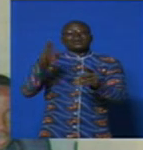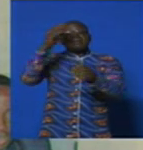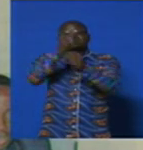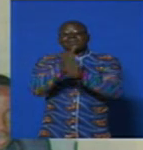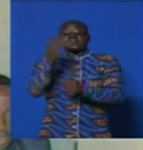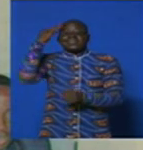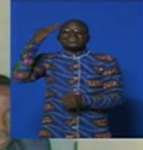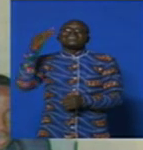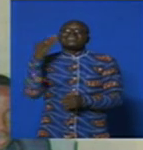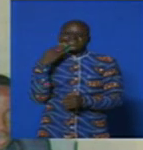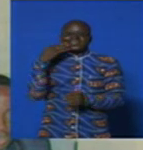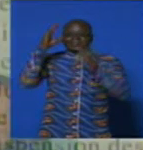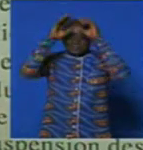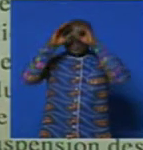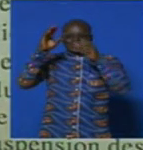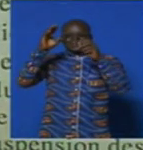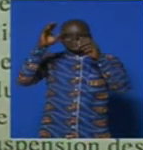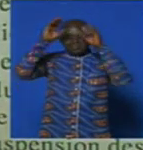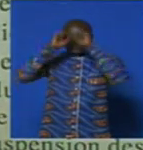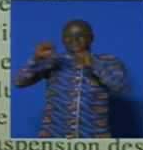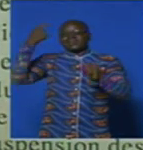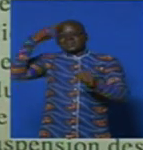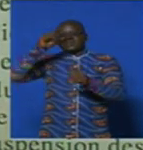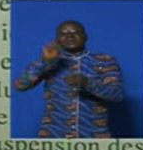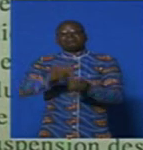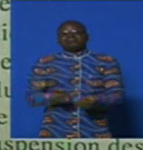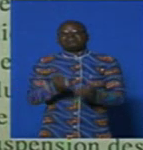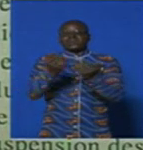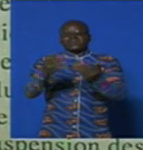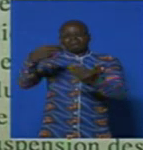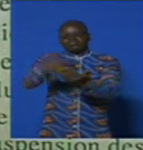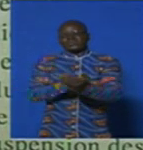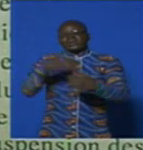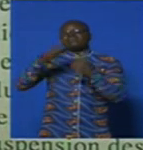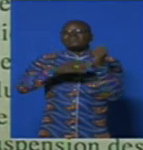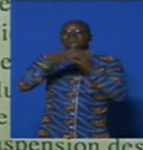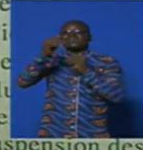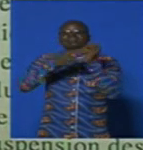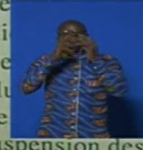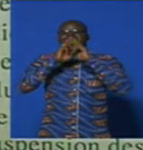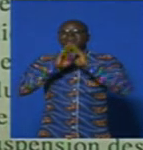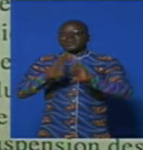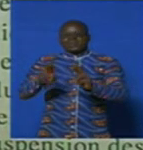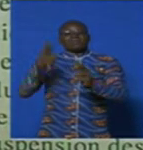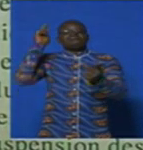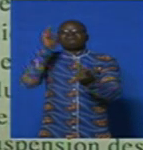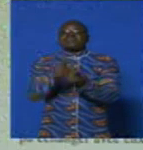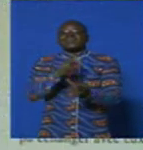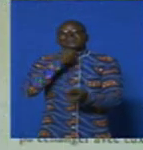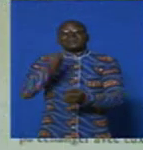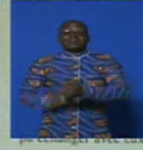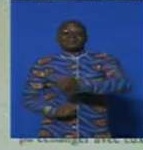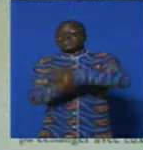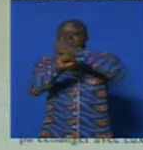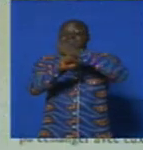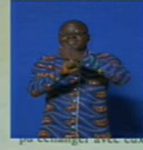titre l'observateur Palga. Et pour cause, une infrastructure nouvellement construite ne répondrait à aucune norme de sécurité requise.